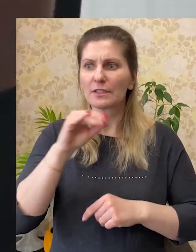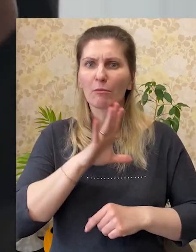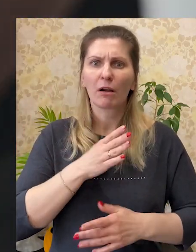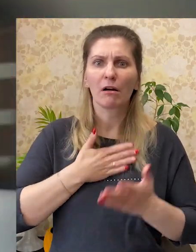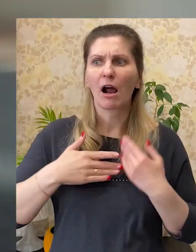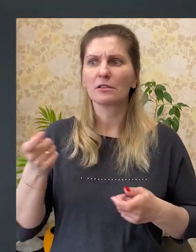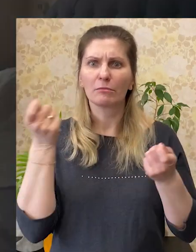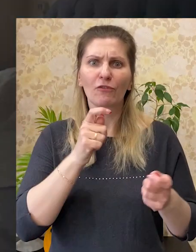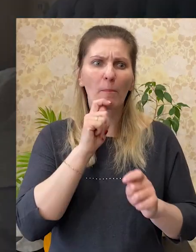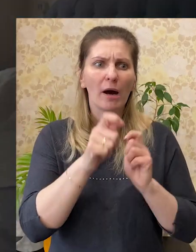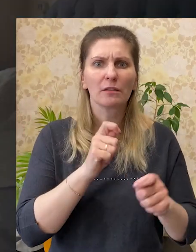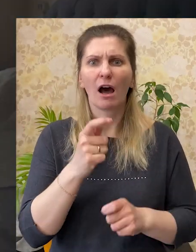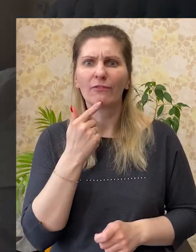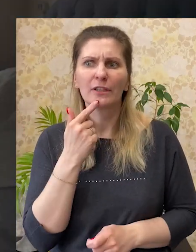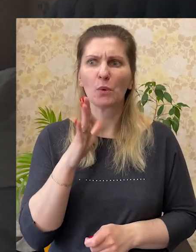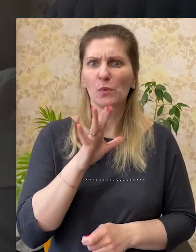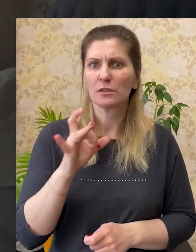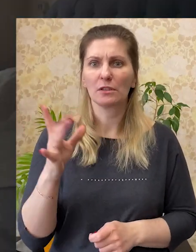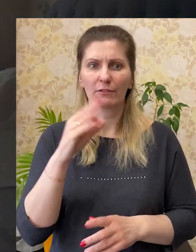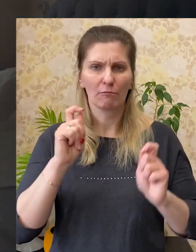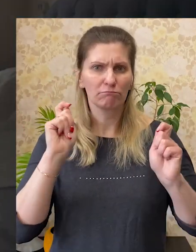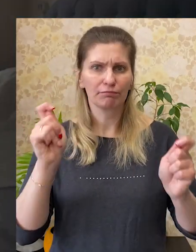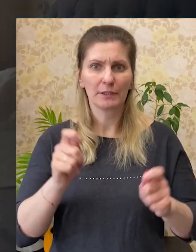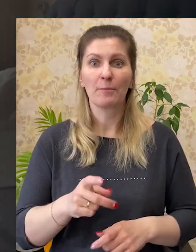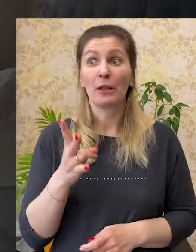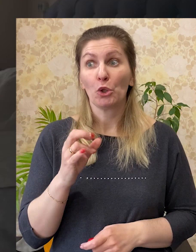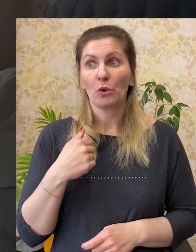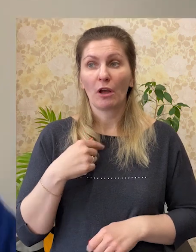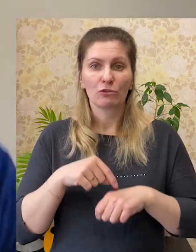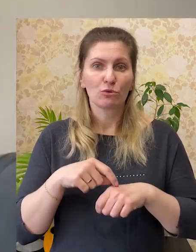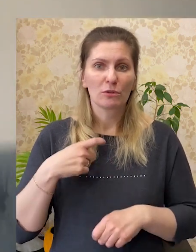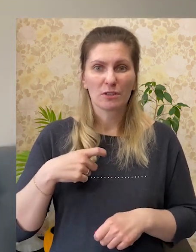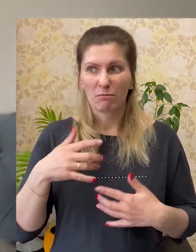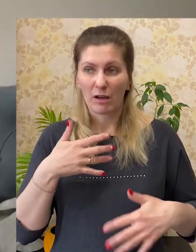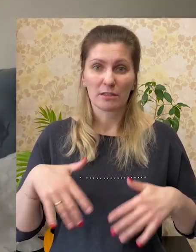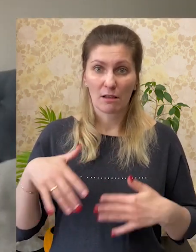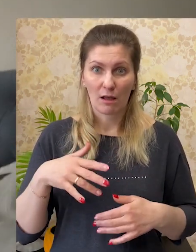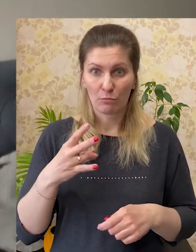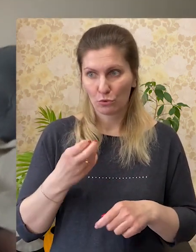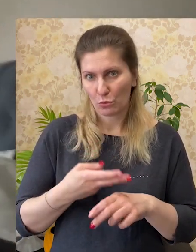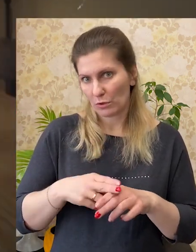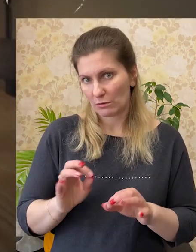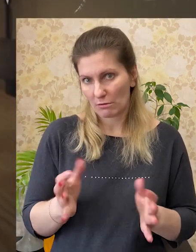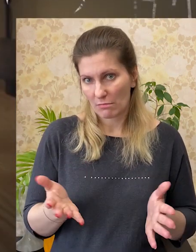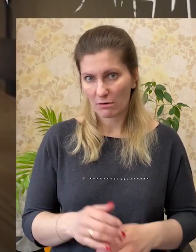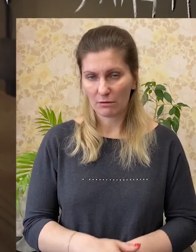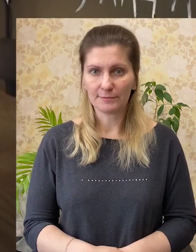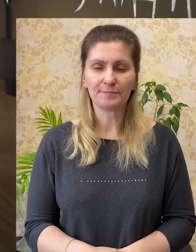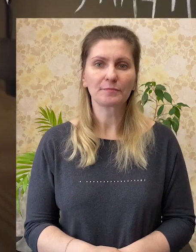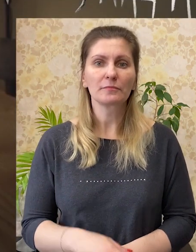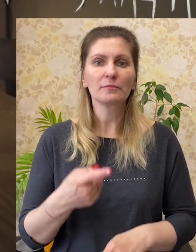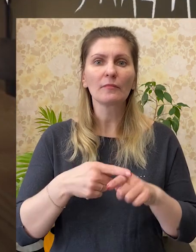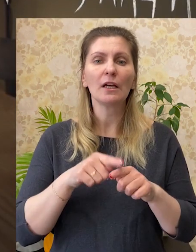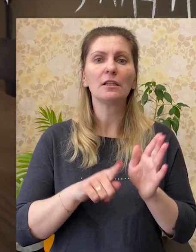типа, привез подарка, вина, сыр, пармезан, пожалуйста, гуляем, отлично все. Ну, у меня была легкая общая слабость, ну, это нормально. Это началось